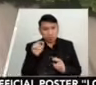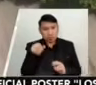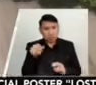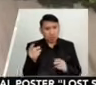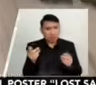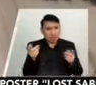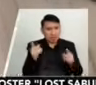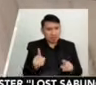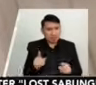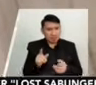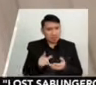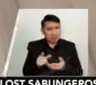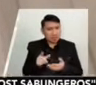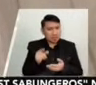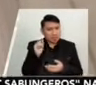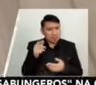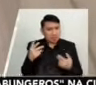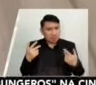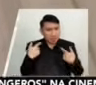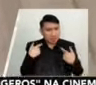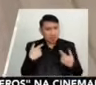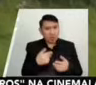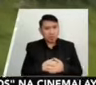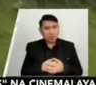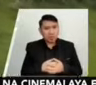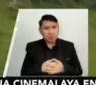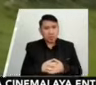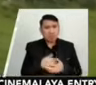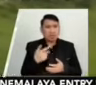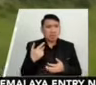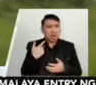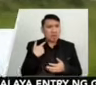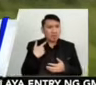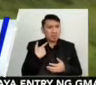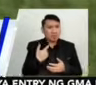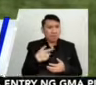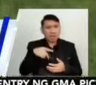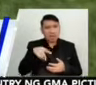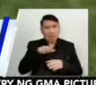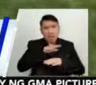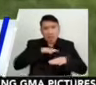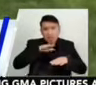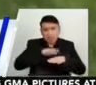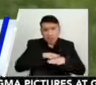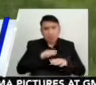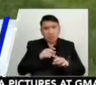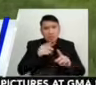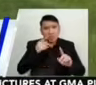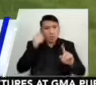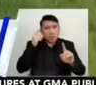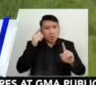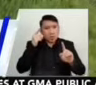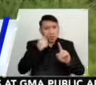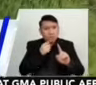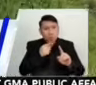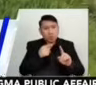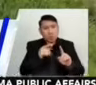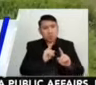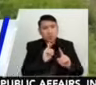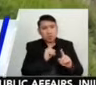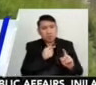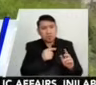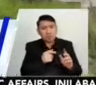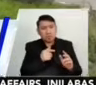Pinalabas daw na nagsanlang sospek na meron siyang buyer ng lupa. Pero ang intensyon daw talaga ay itumba ang mga biktima dahil ayaw niyang ibigay